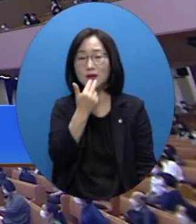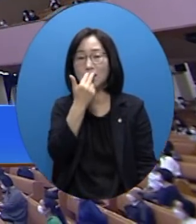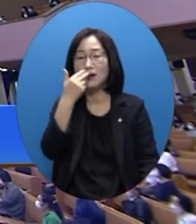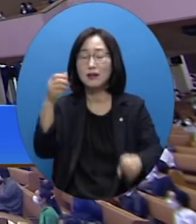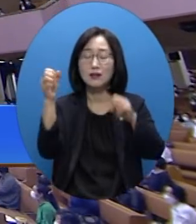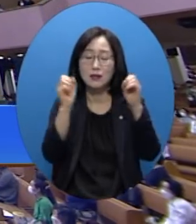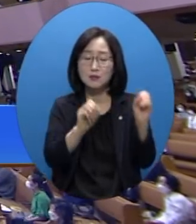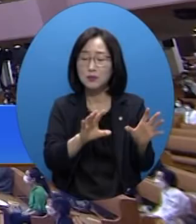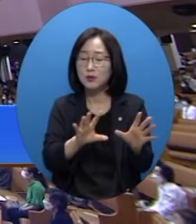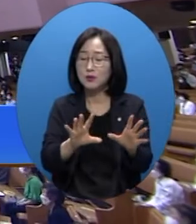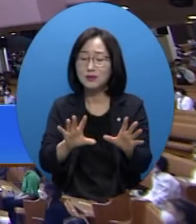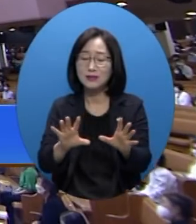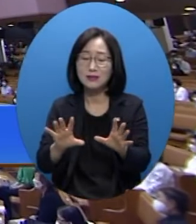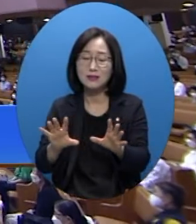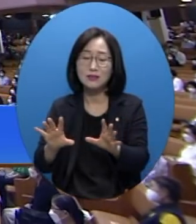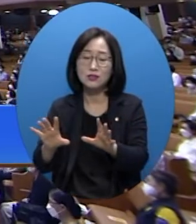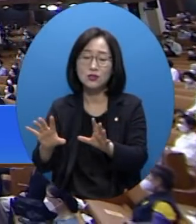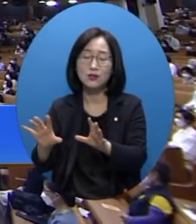생명